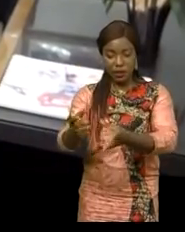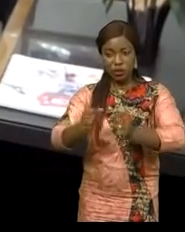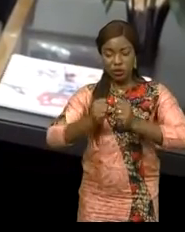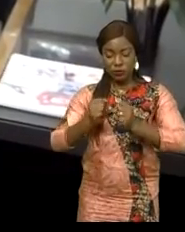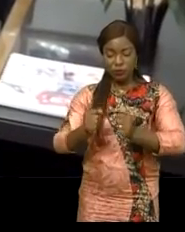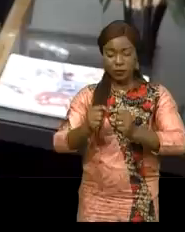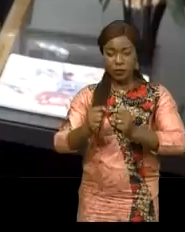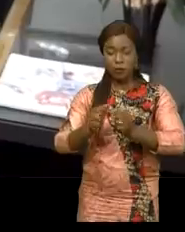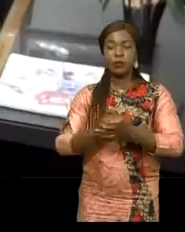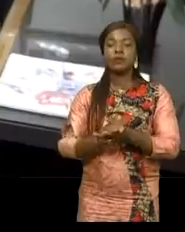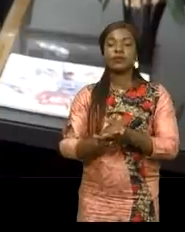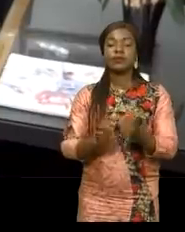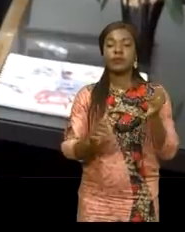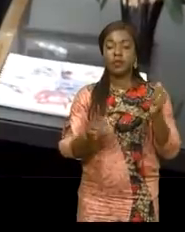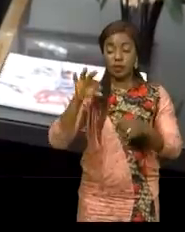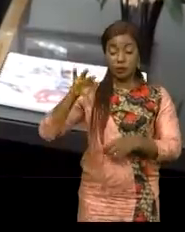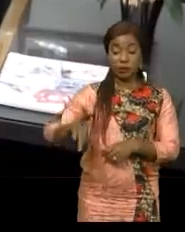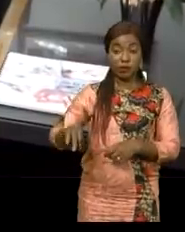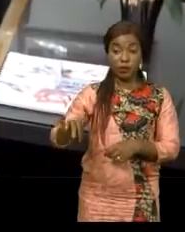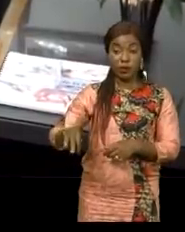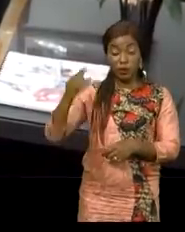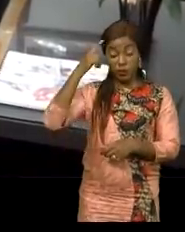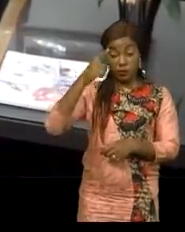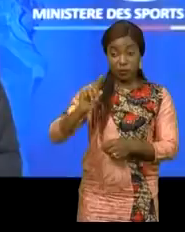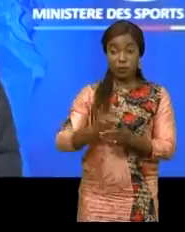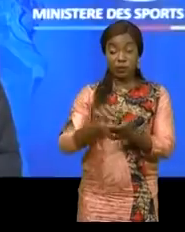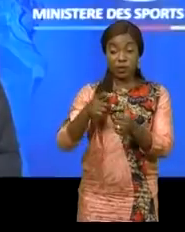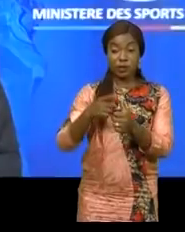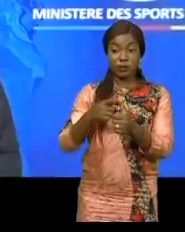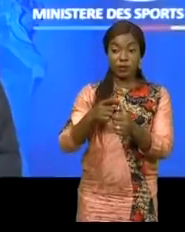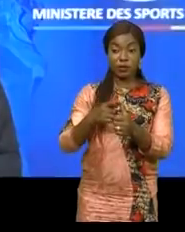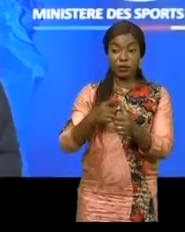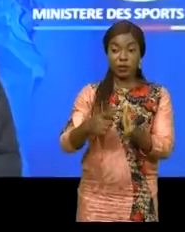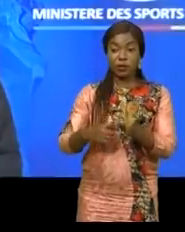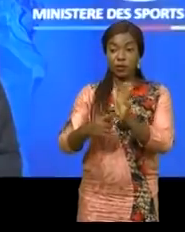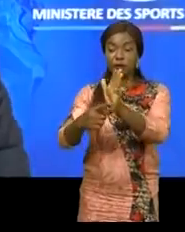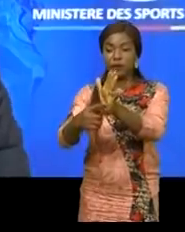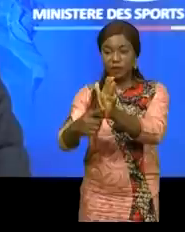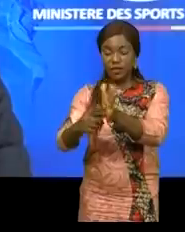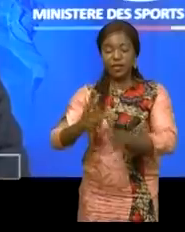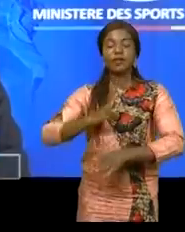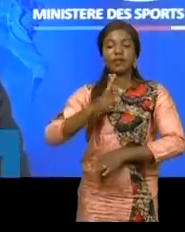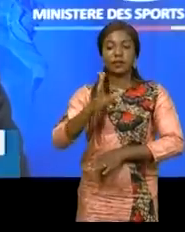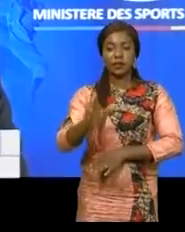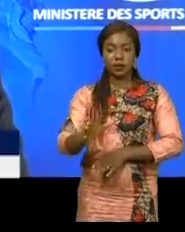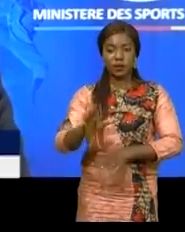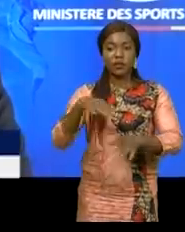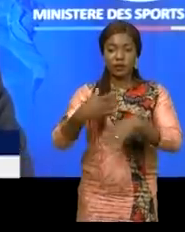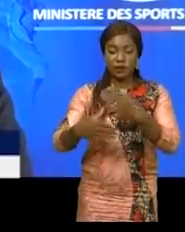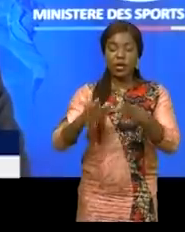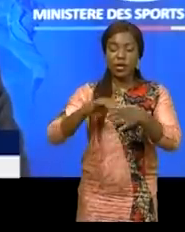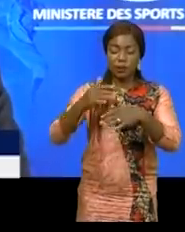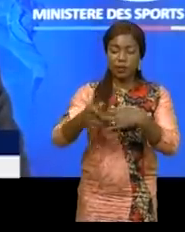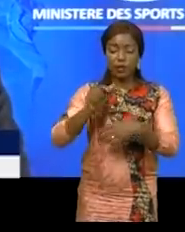tchéquie dit j'ai profité de cette occasion pour venir d'abord nous présenter lisibilité je les fais de son côté